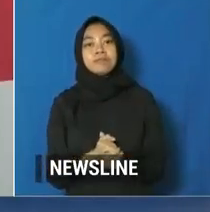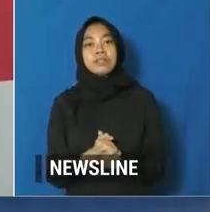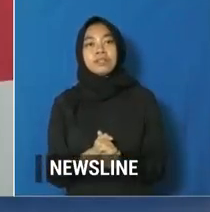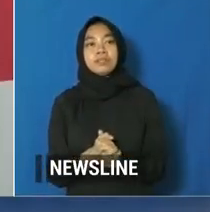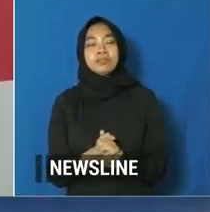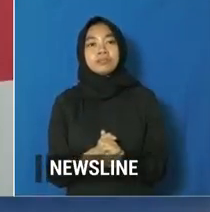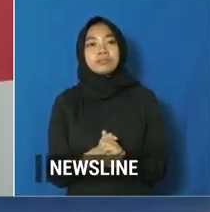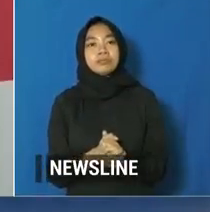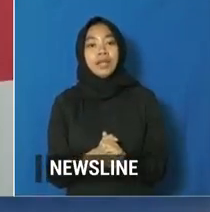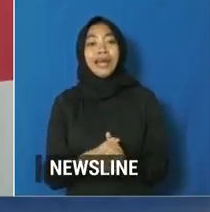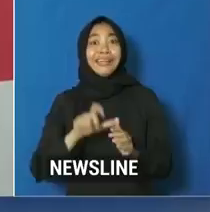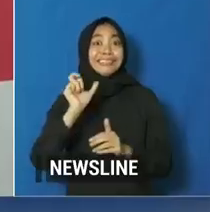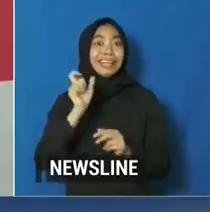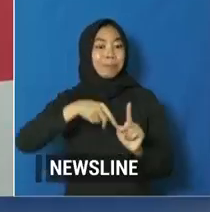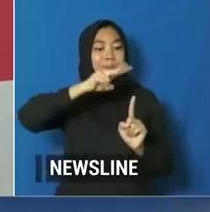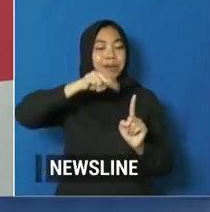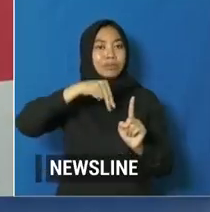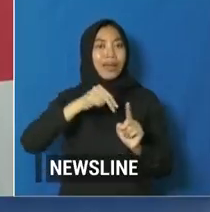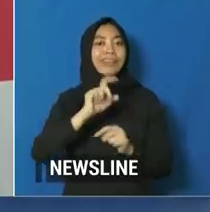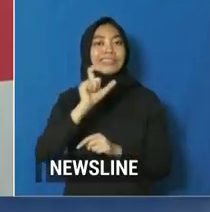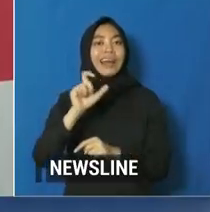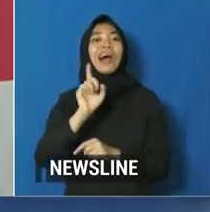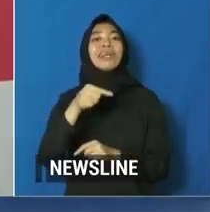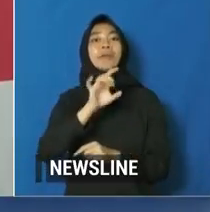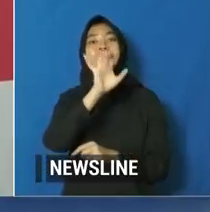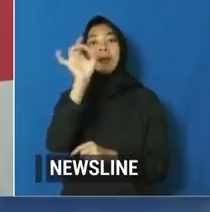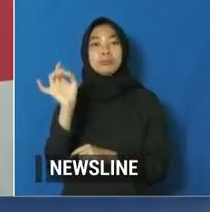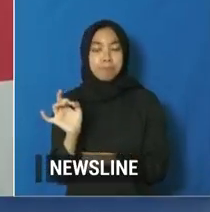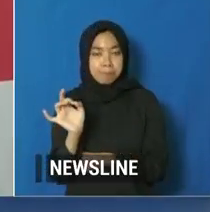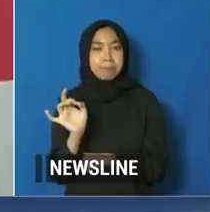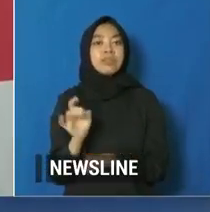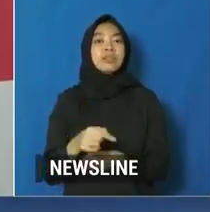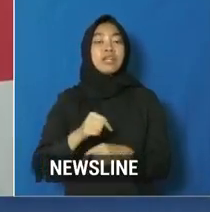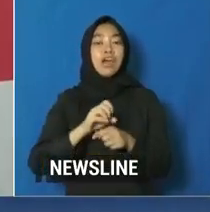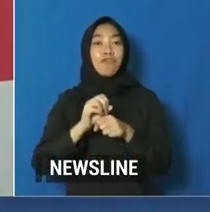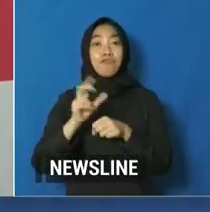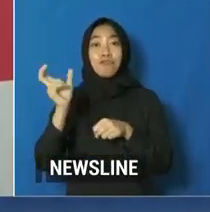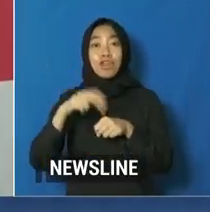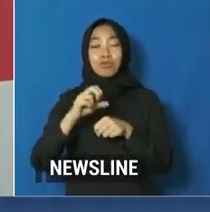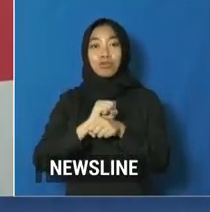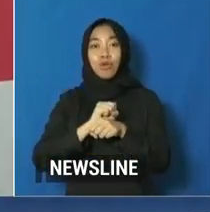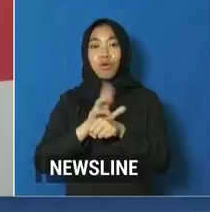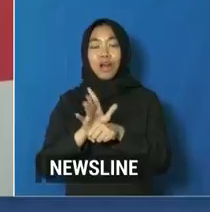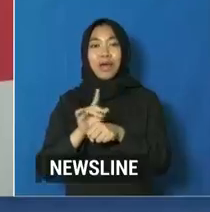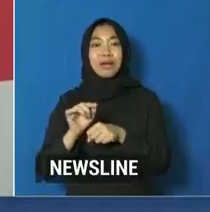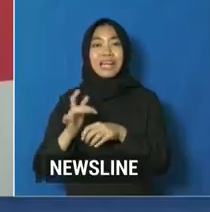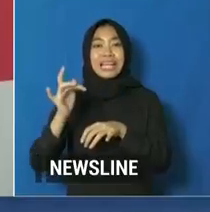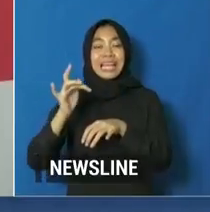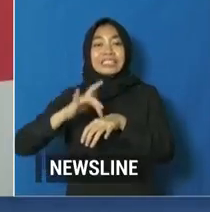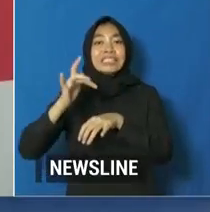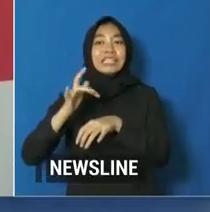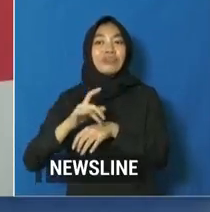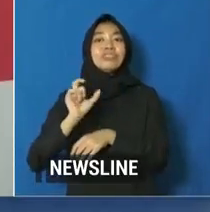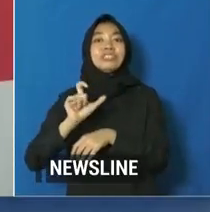macam. Tentunya kalau kita lihat dari sensitivitasnya, untuk virus ini yang paling sensitif adalah pemeriksaan